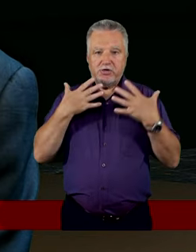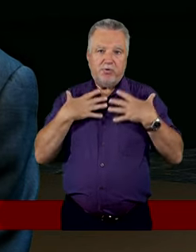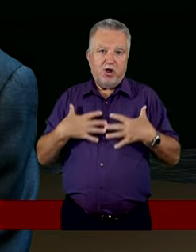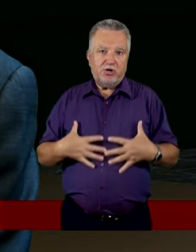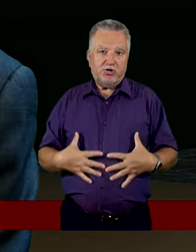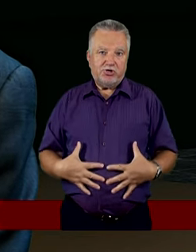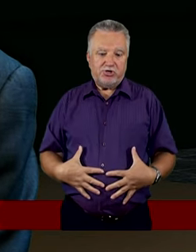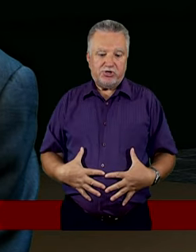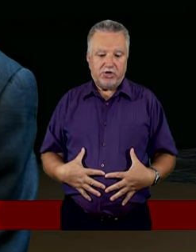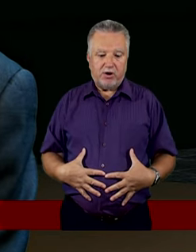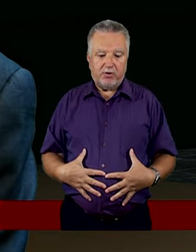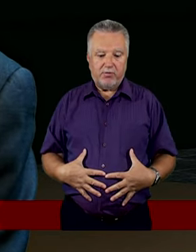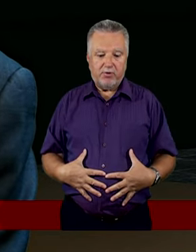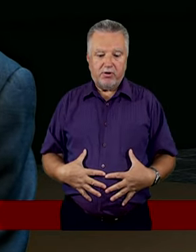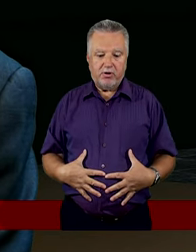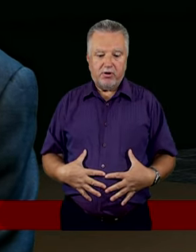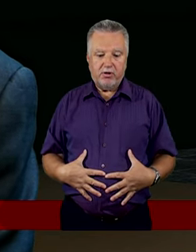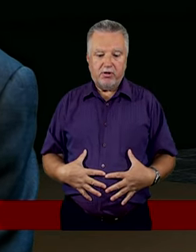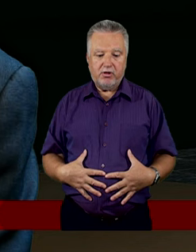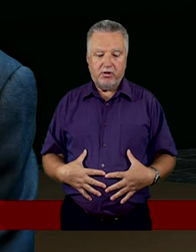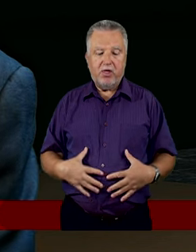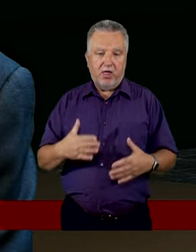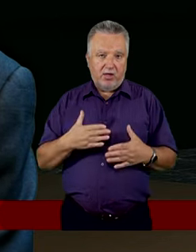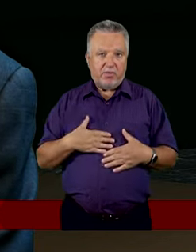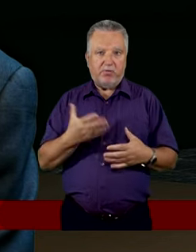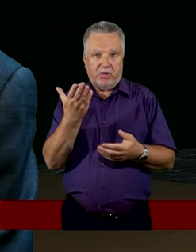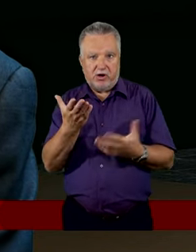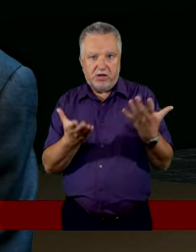ciałem Chrystusowym. Tak jak człowiek